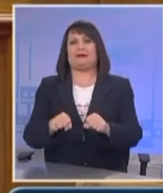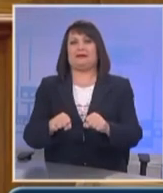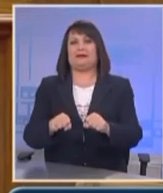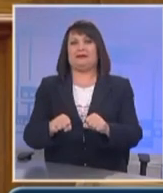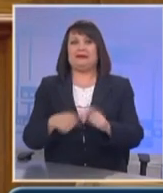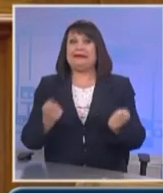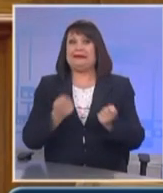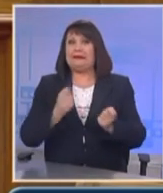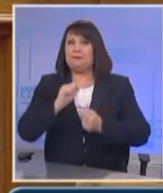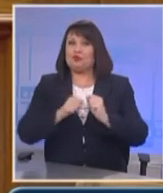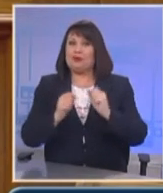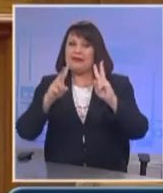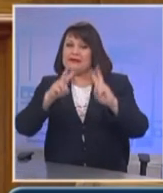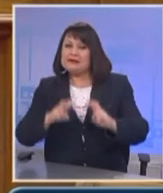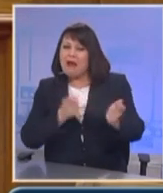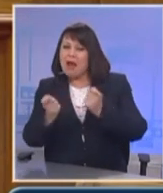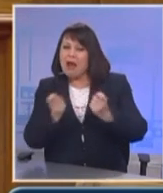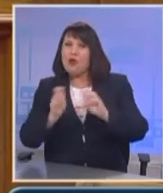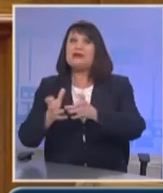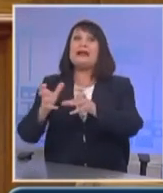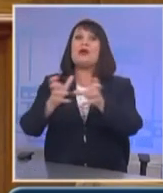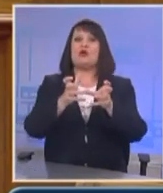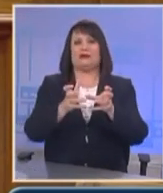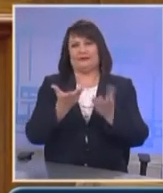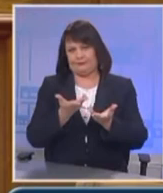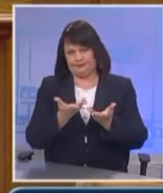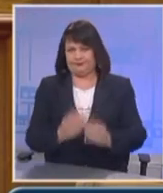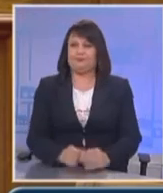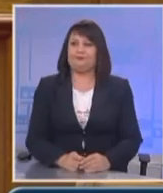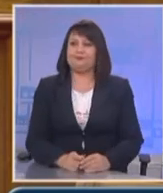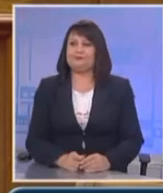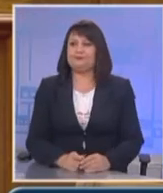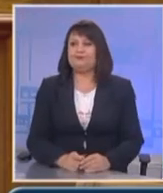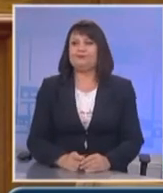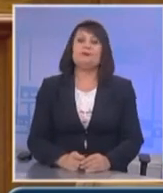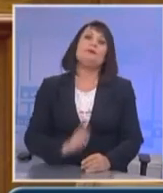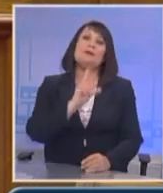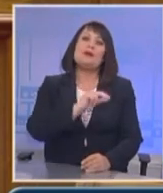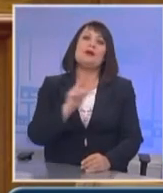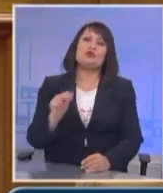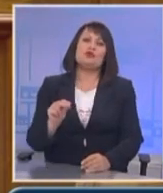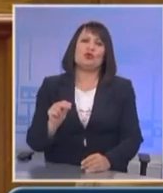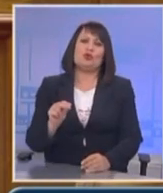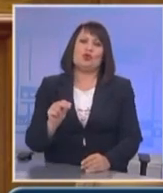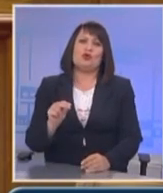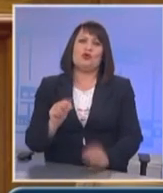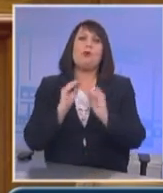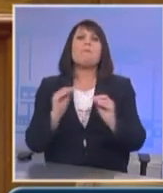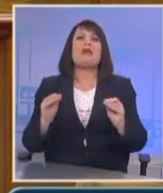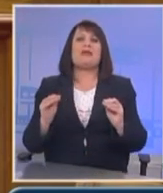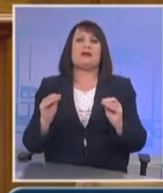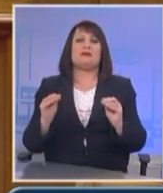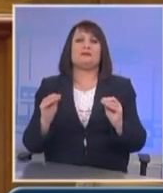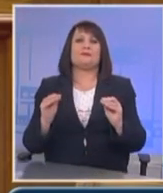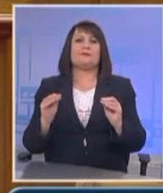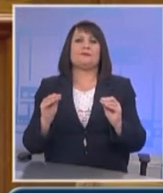ελέγχοντας τα μέσα ενημέρωσης. Το ίδιο έχετε κάνει βέβαια και στον τομέα της παιδείας,